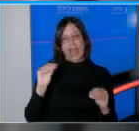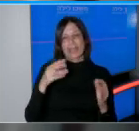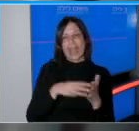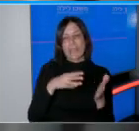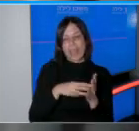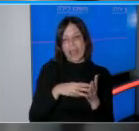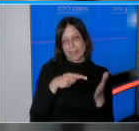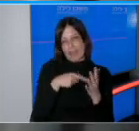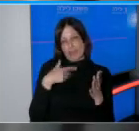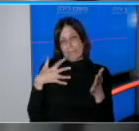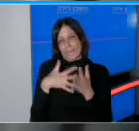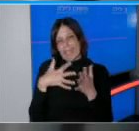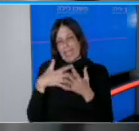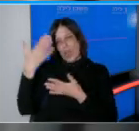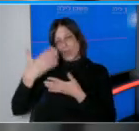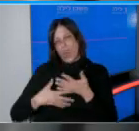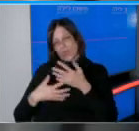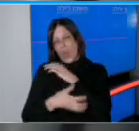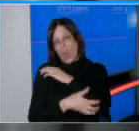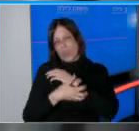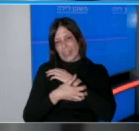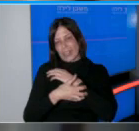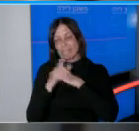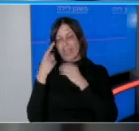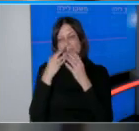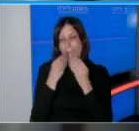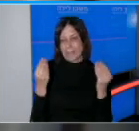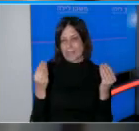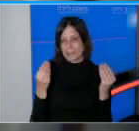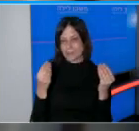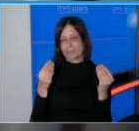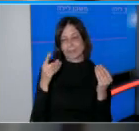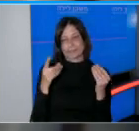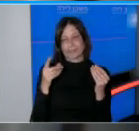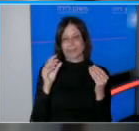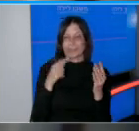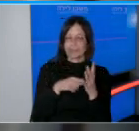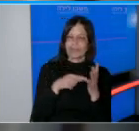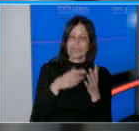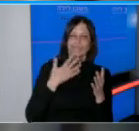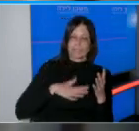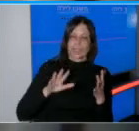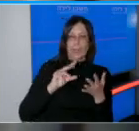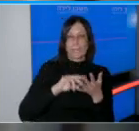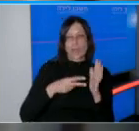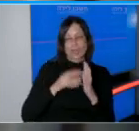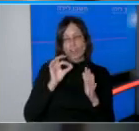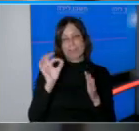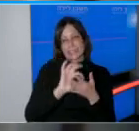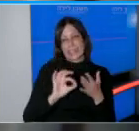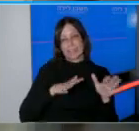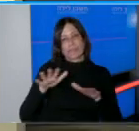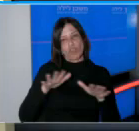שזה ביקר את דוחות העוני ואמר רמז שהן מוטות לפי גחמות פוליטיות של משרדים